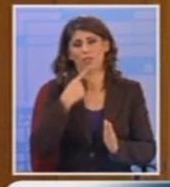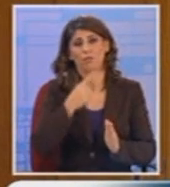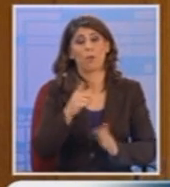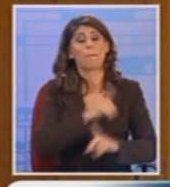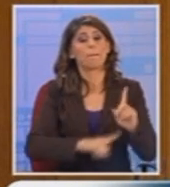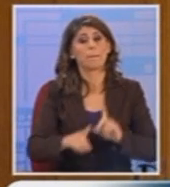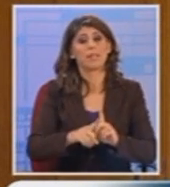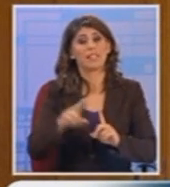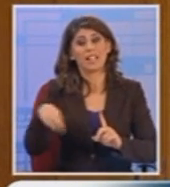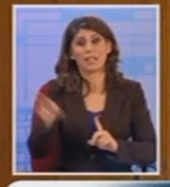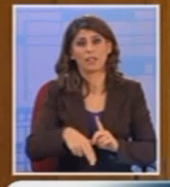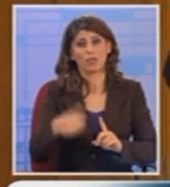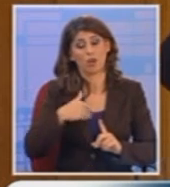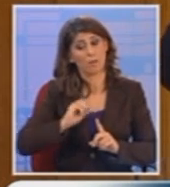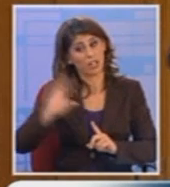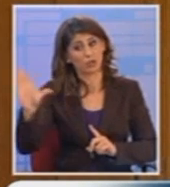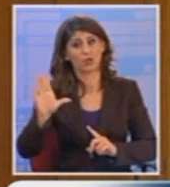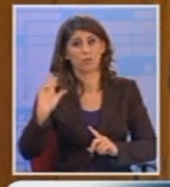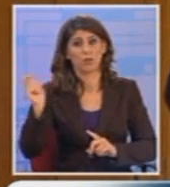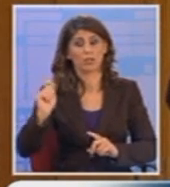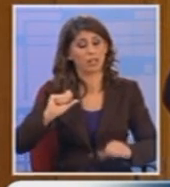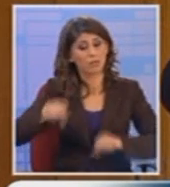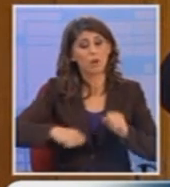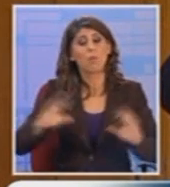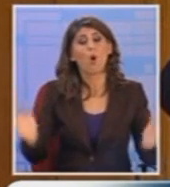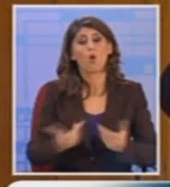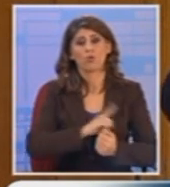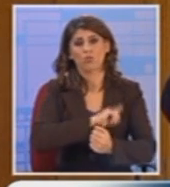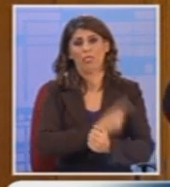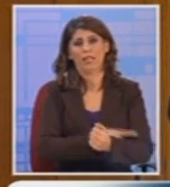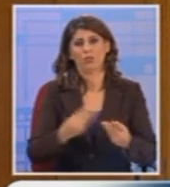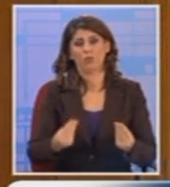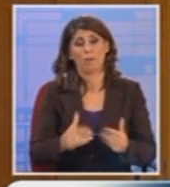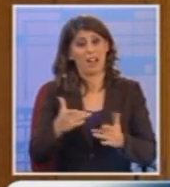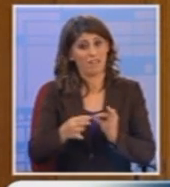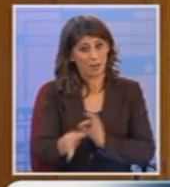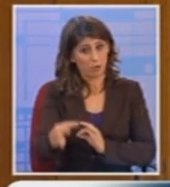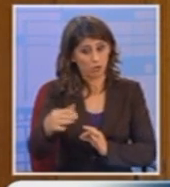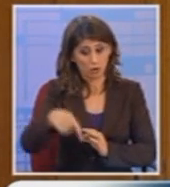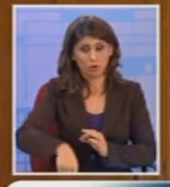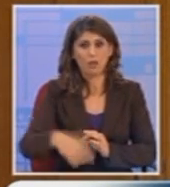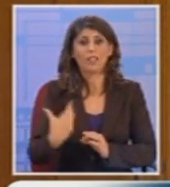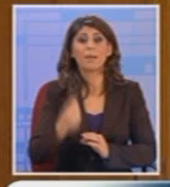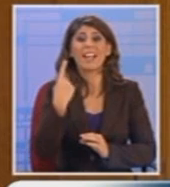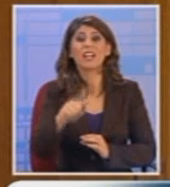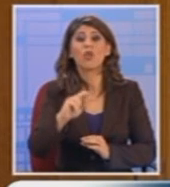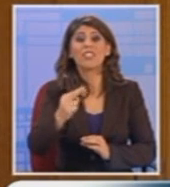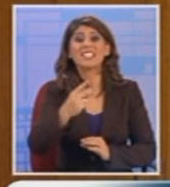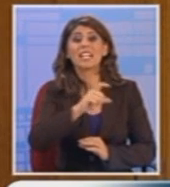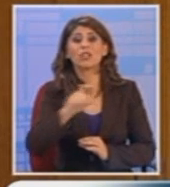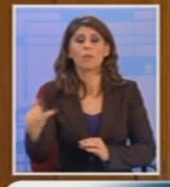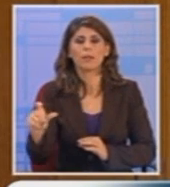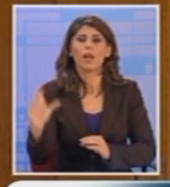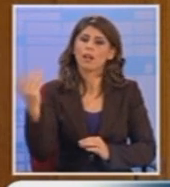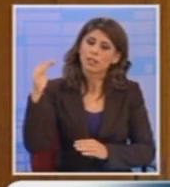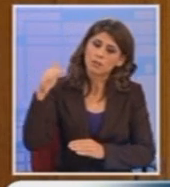και πώς. Εγώ ήμουν εκτός πολιτής, αλλά την πάλεψα με όλους τους δυνατούς τρόπους. Εάν εφαρμόζονταν τώρα, θα είχαμε 100 δισεκατομμύρια